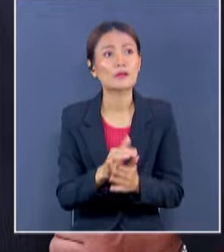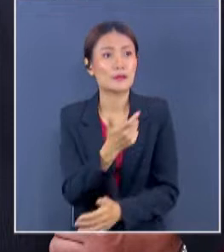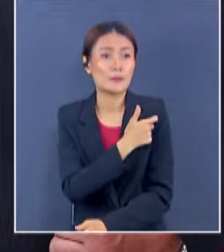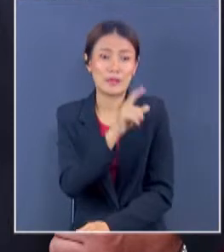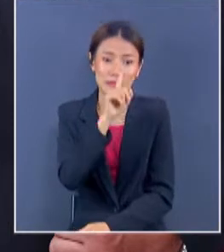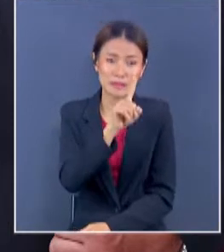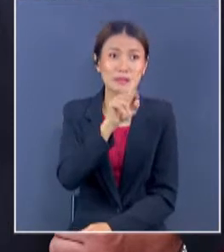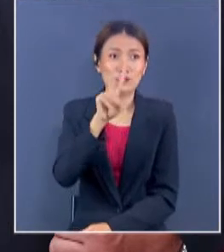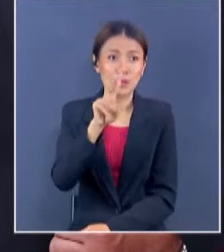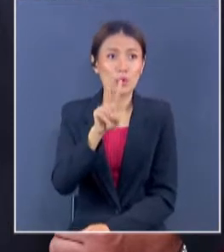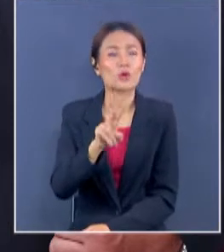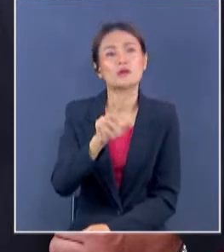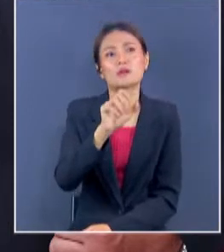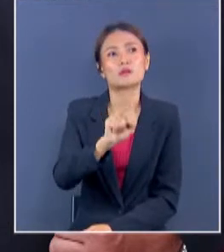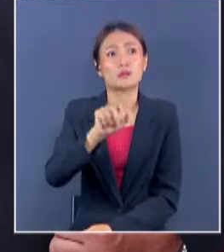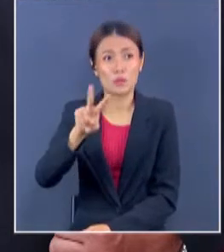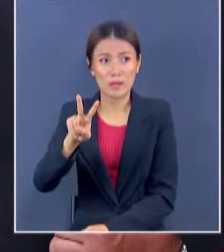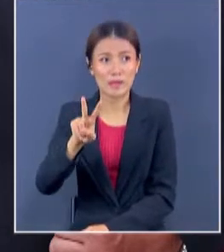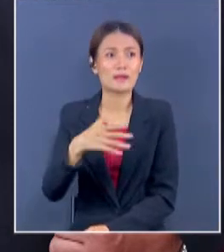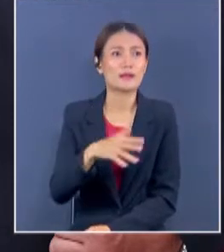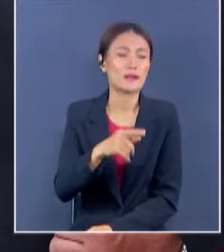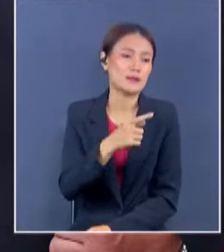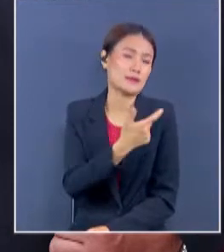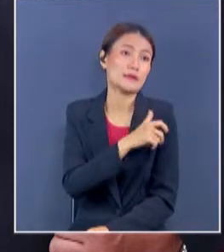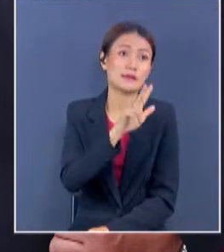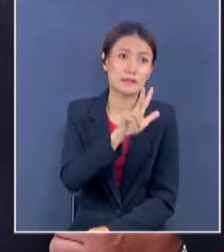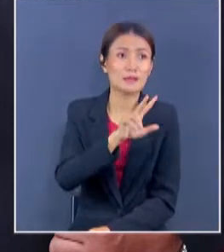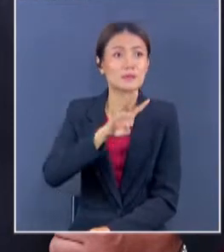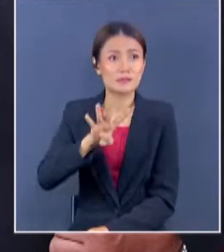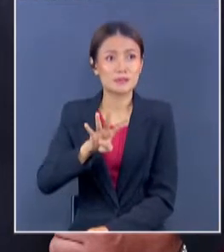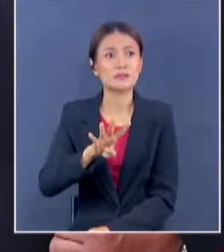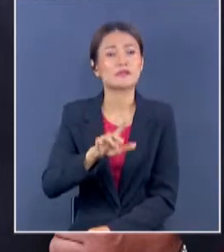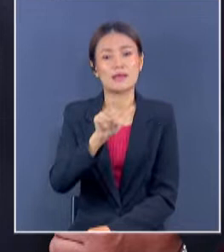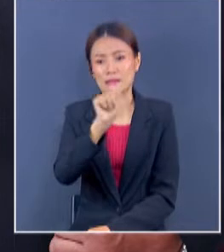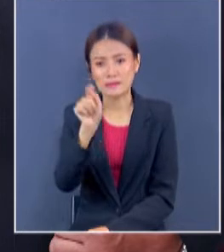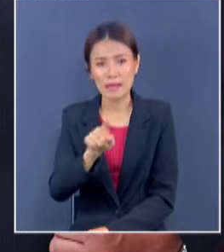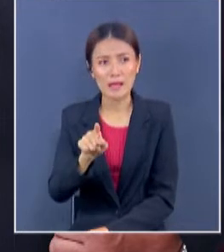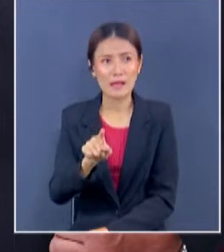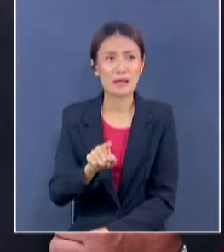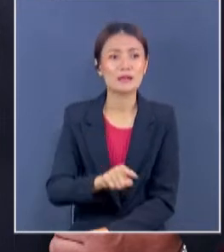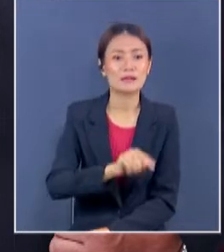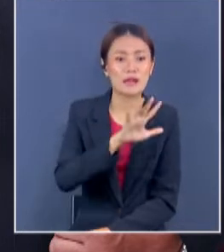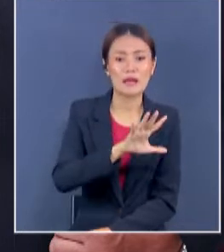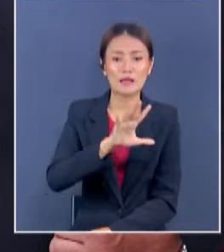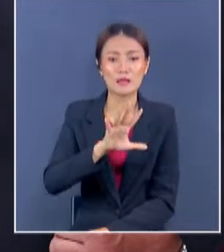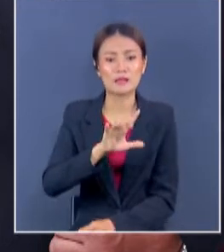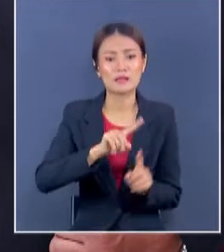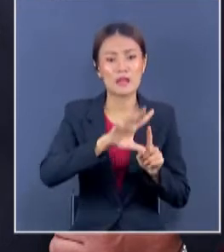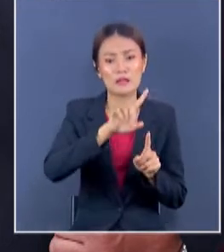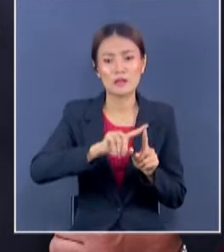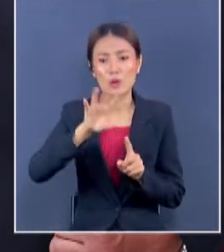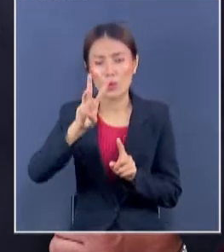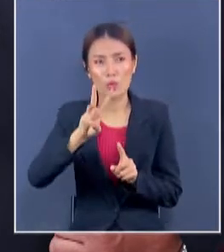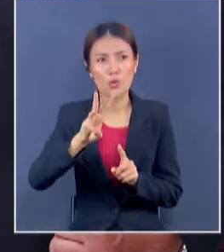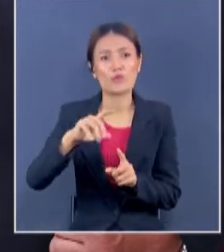เป็นซิโนแวคเข็ม3เข็ม4เป็นแอสตราแล้วก็เข็ม5เข็ม6เป็นไฟเซอร์ก็ยังมีโอกาสติดได้แ